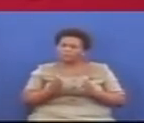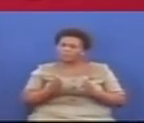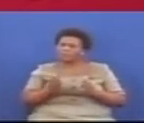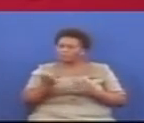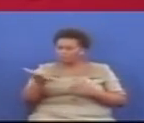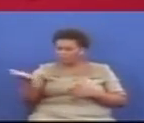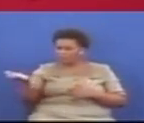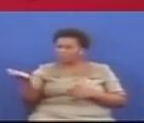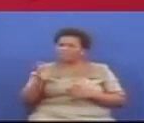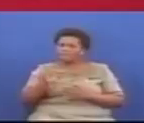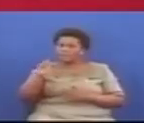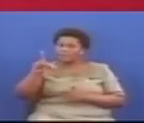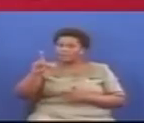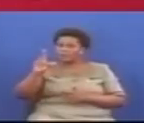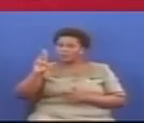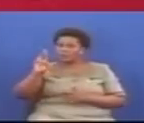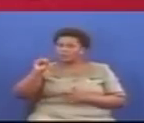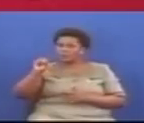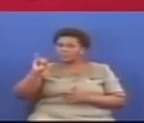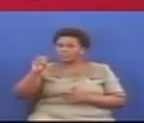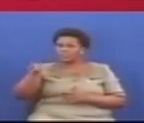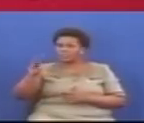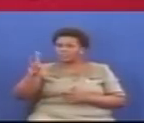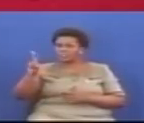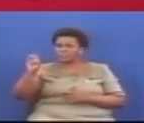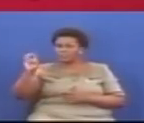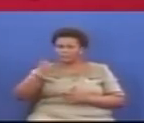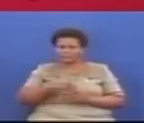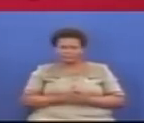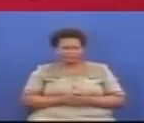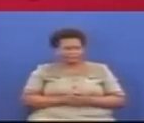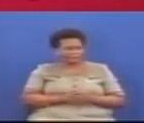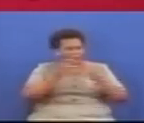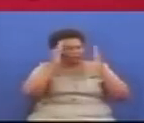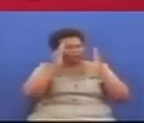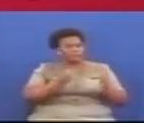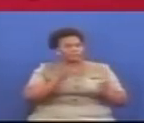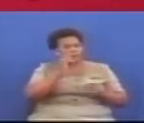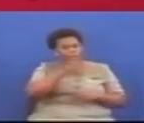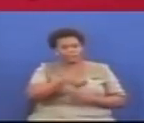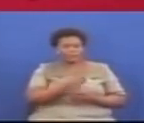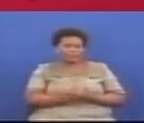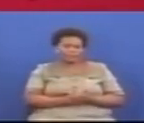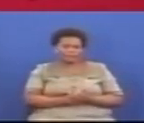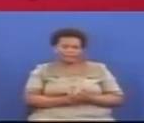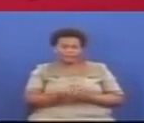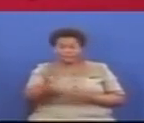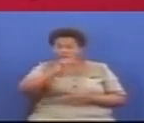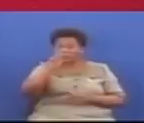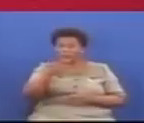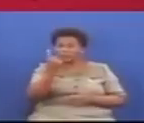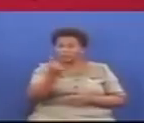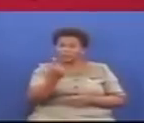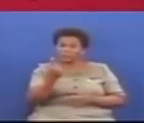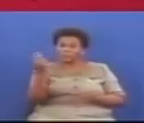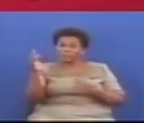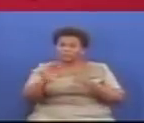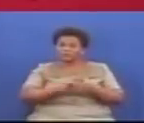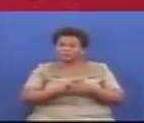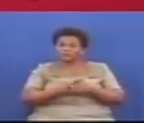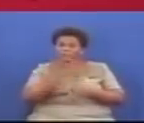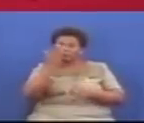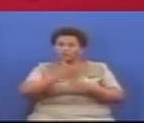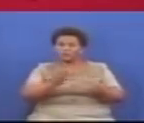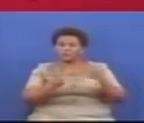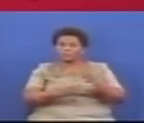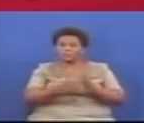Mheshimiwa mwenyekiti, Mheshimiwa Spika, swali lake la kwanza linahusu ujenzi wa kituo